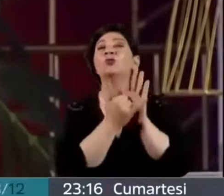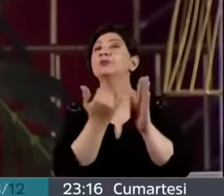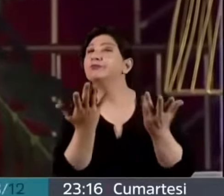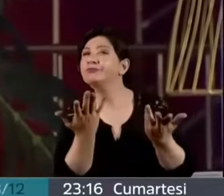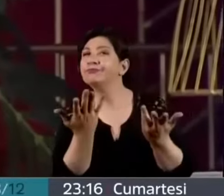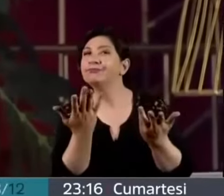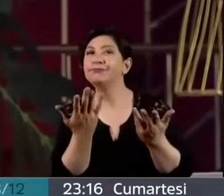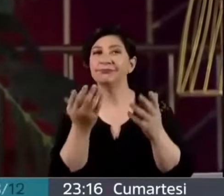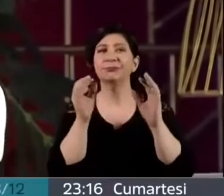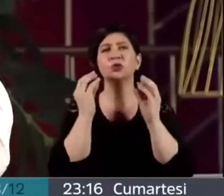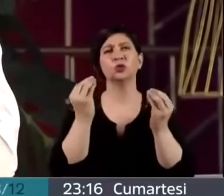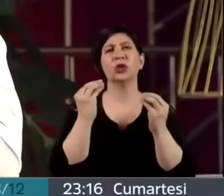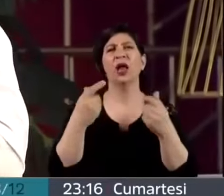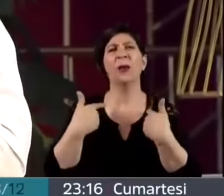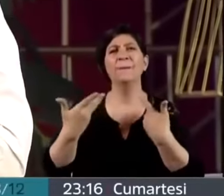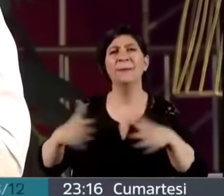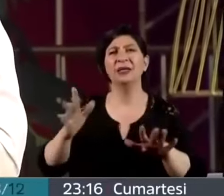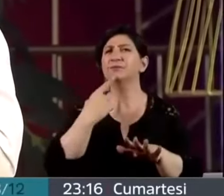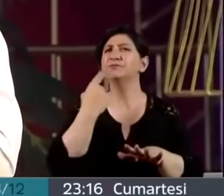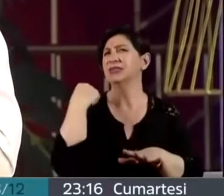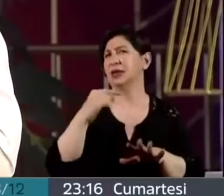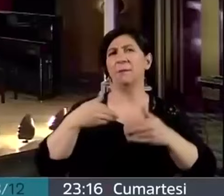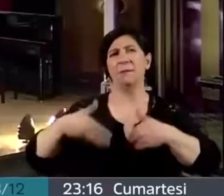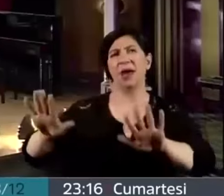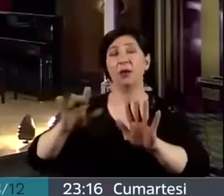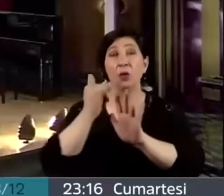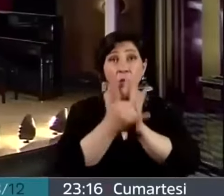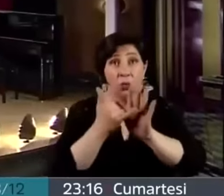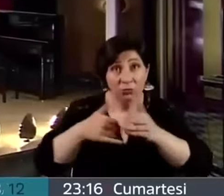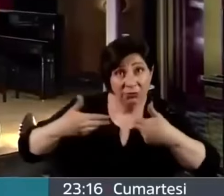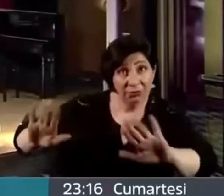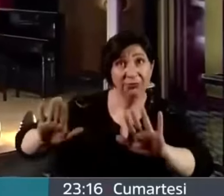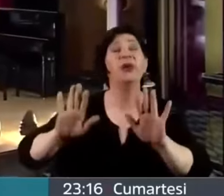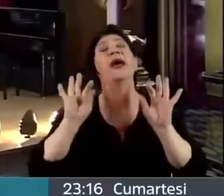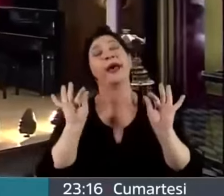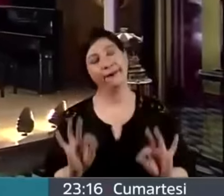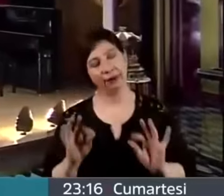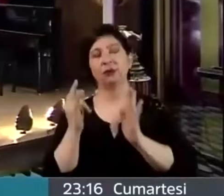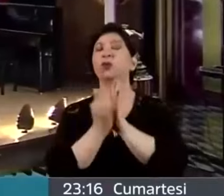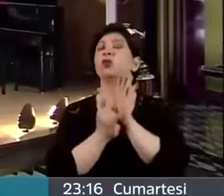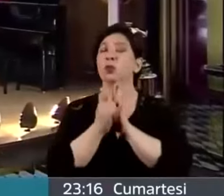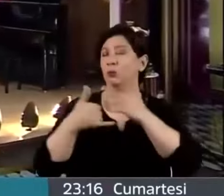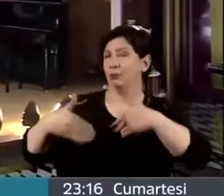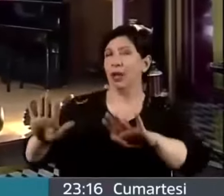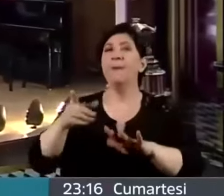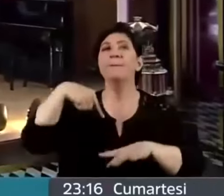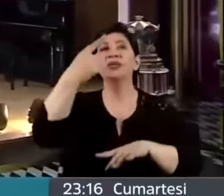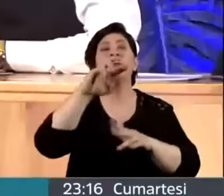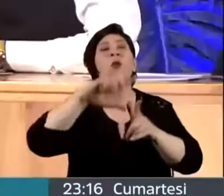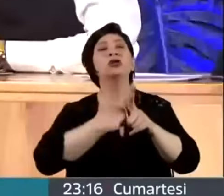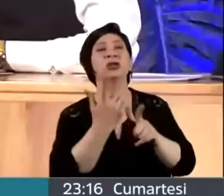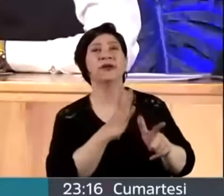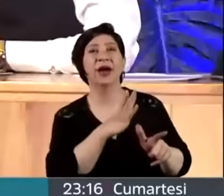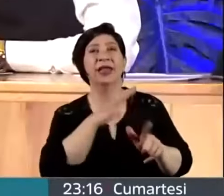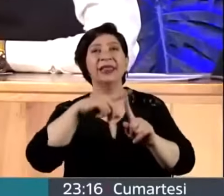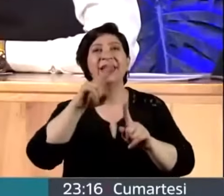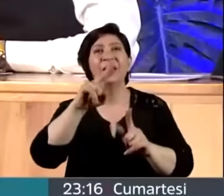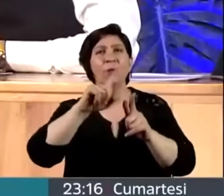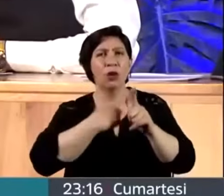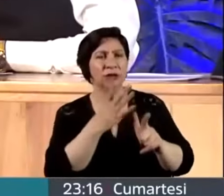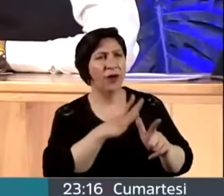gidiyor? Güzel ama ben onu bıraktım 1 sene önce. YouTube'u mu bıraktınız? YouTube'u bıraktım çünkü başka bir proje vardı. Televizyon